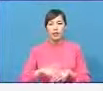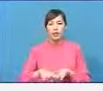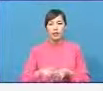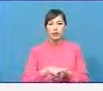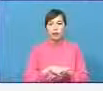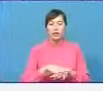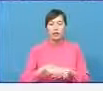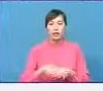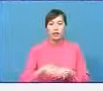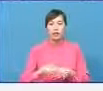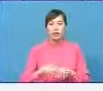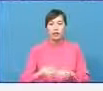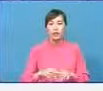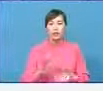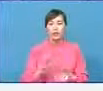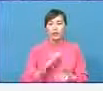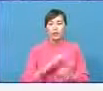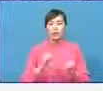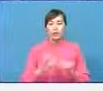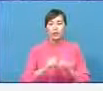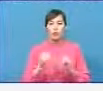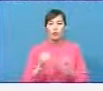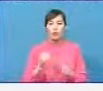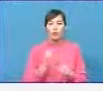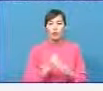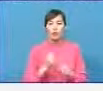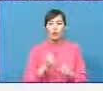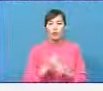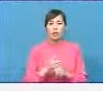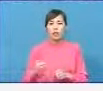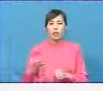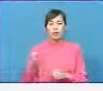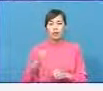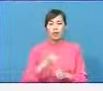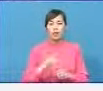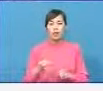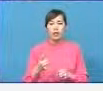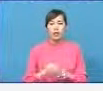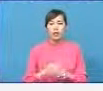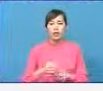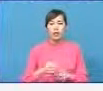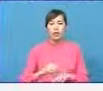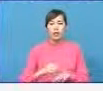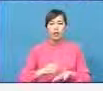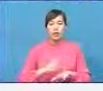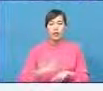іске асыруда ауданның үлесі сүбелі екен жергілікті